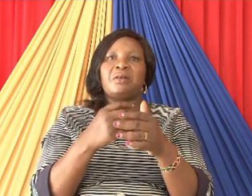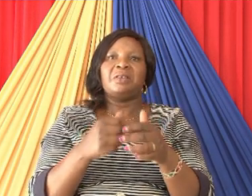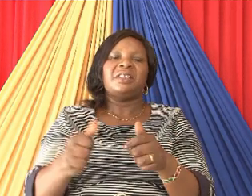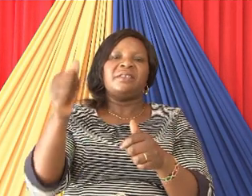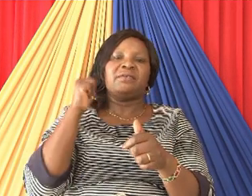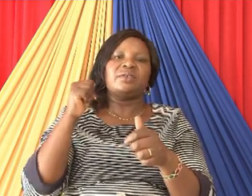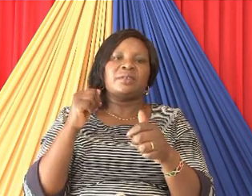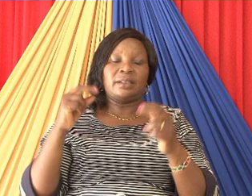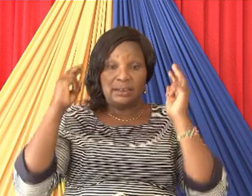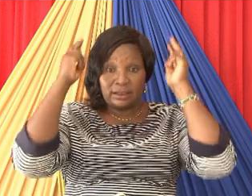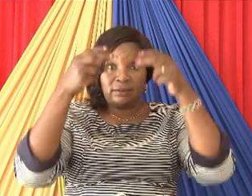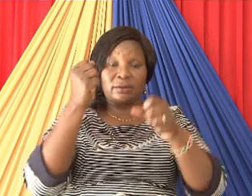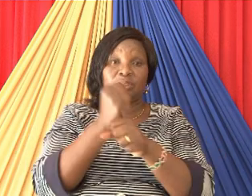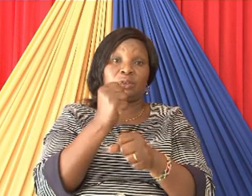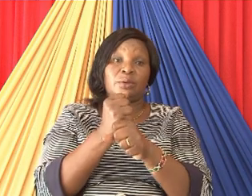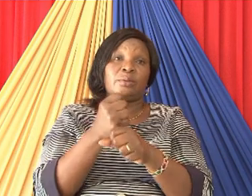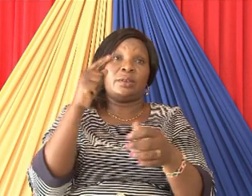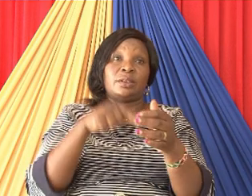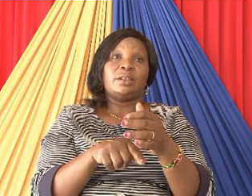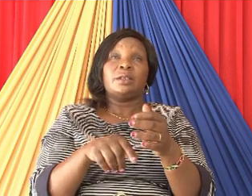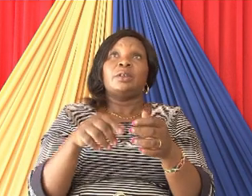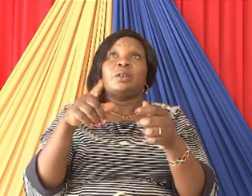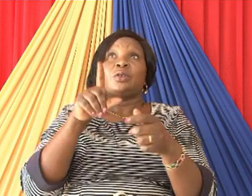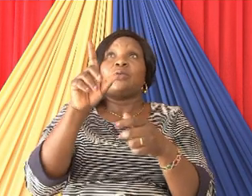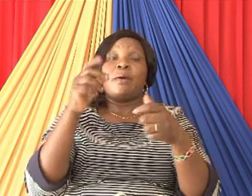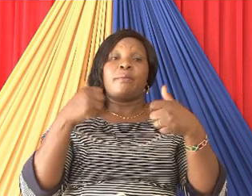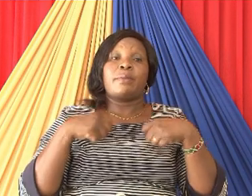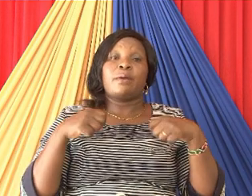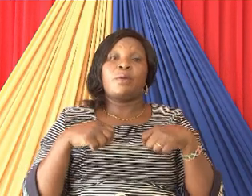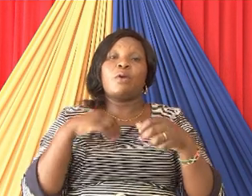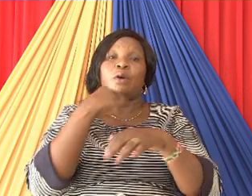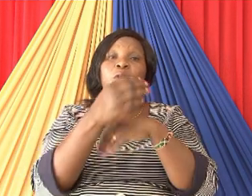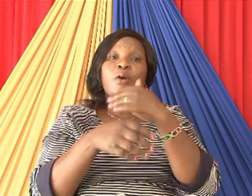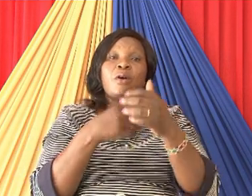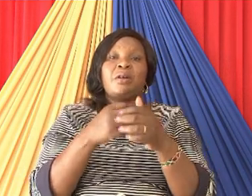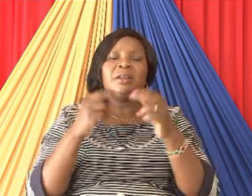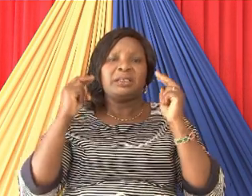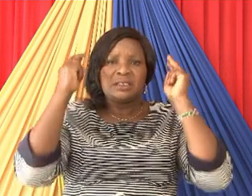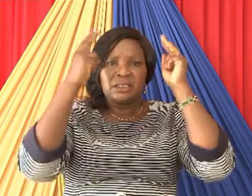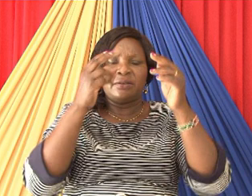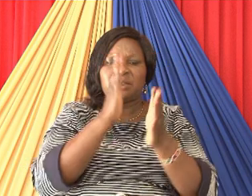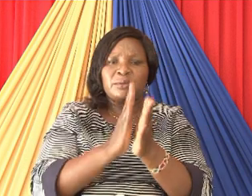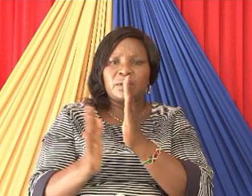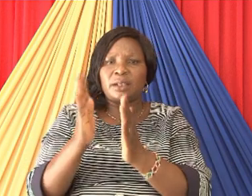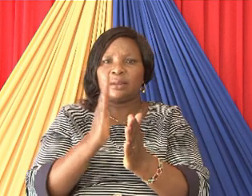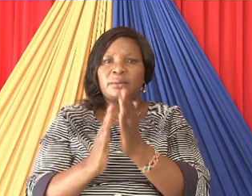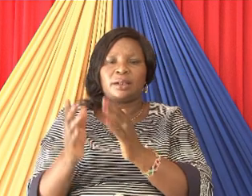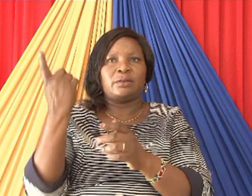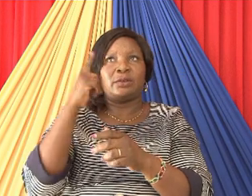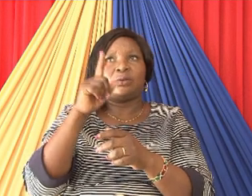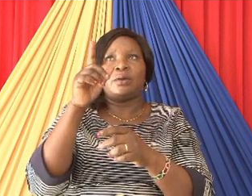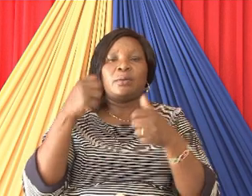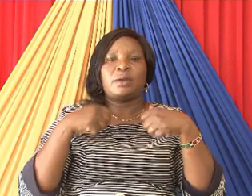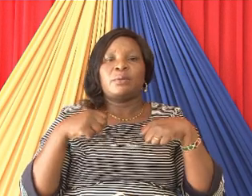ya maisha ya watu wako. Naongea kinyume, ewe Bwana, mambo yote ambayo shetani anaweza kuwapangia, nasema